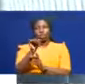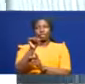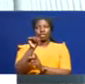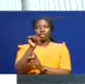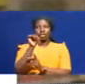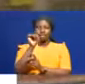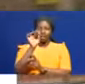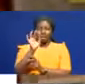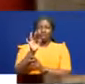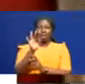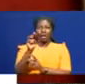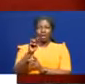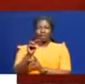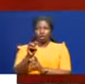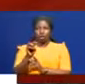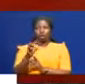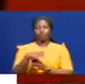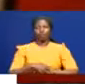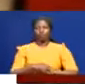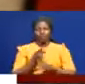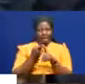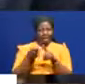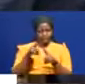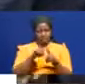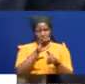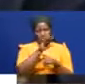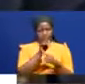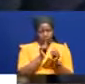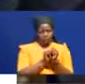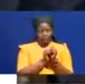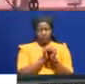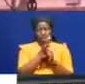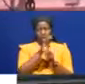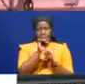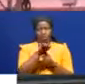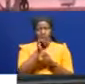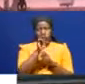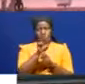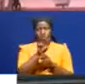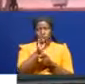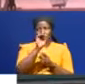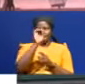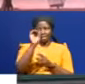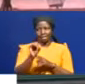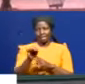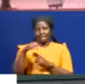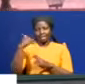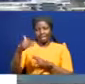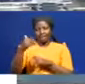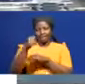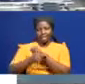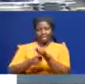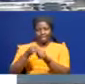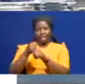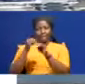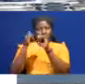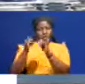21.13, ongezeko la hadi asilimia 14.2 kwa mwaka. Oda